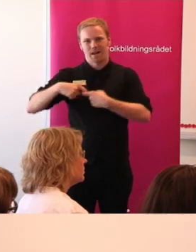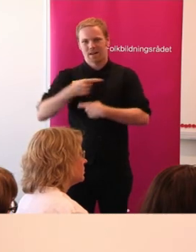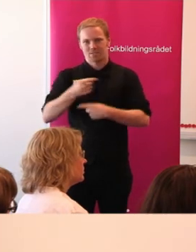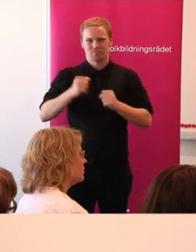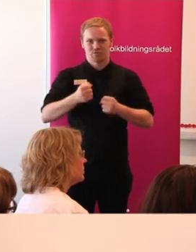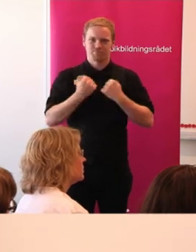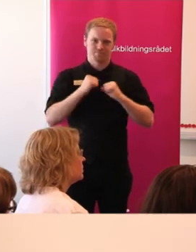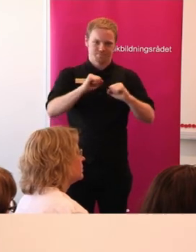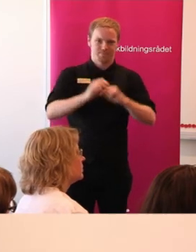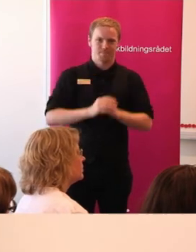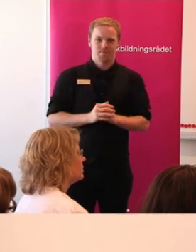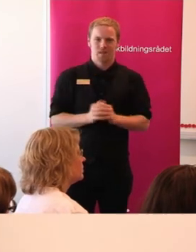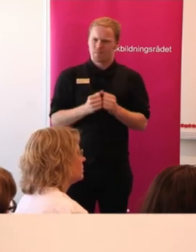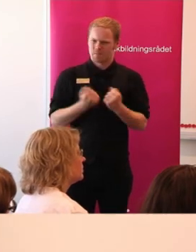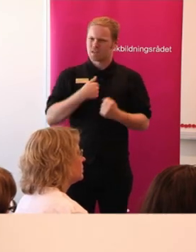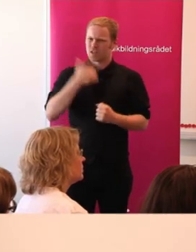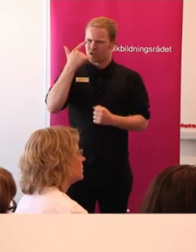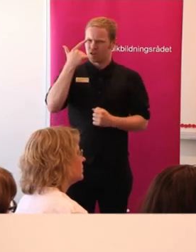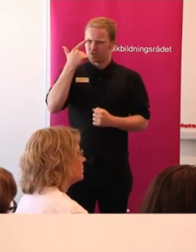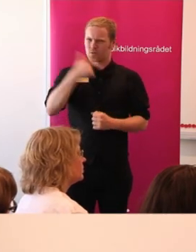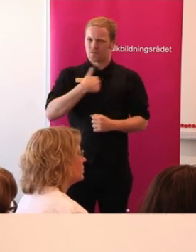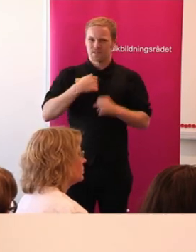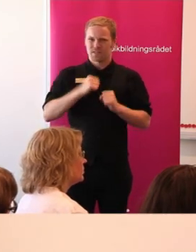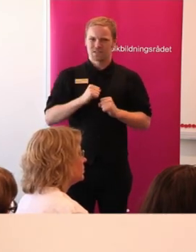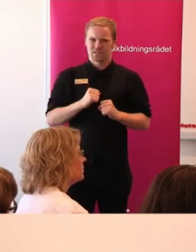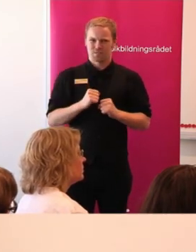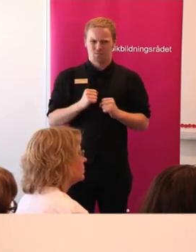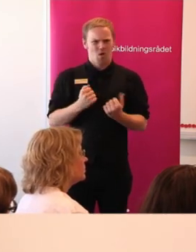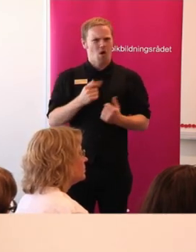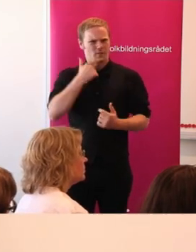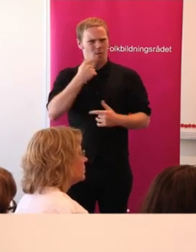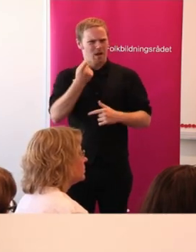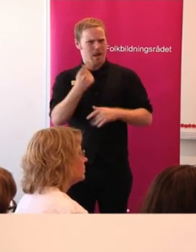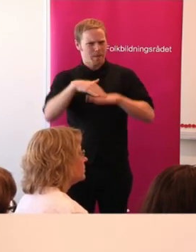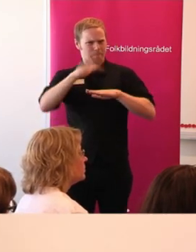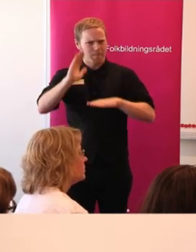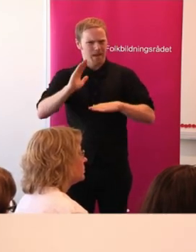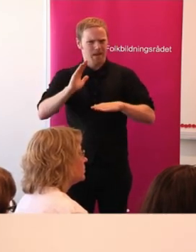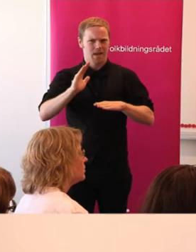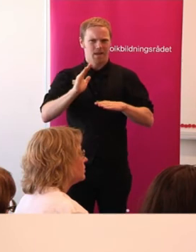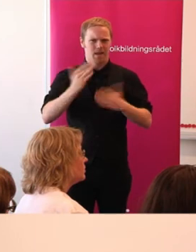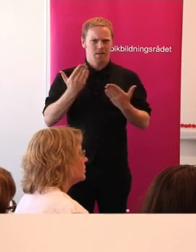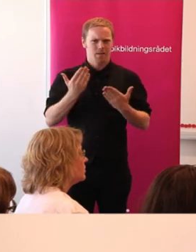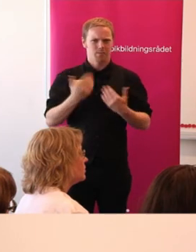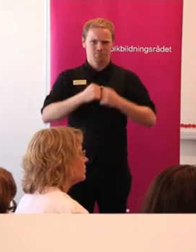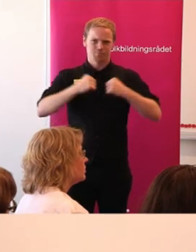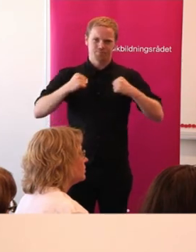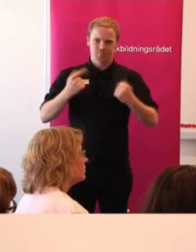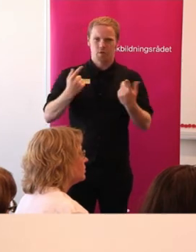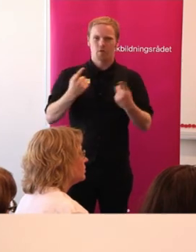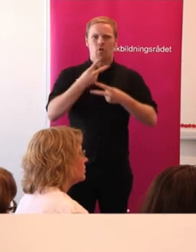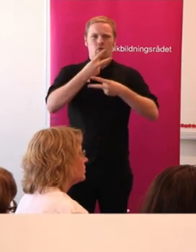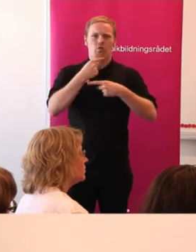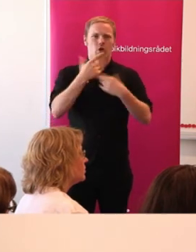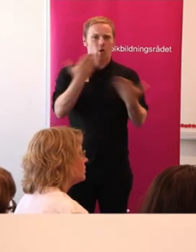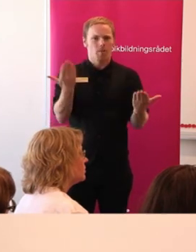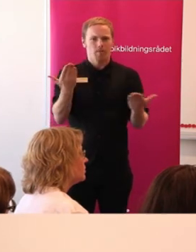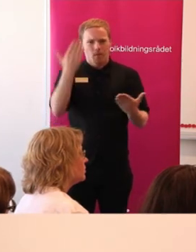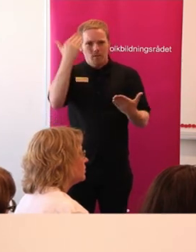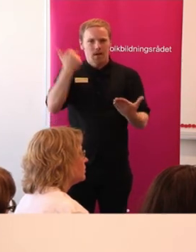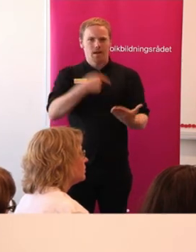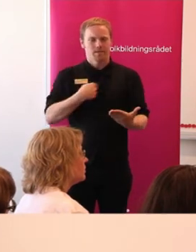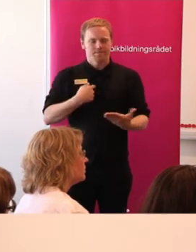det till oss. Eller? Och bli lite mer tuffa och våga utmana och våga berätta vad vi kan. Men sen är det också viktigt, som någon sa